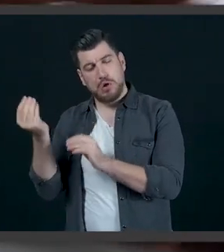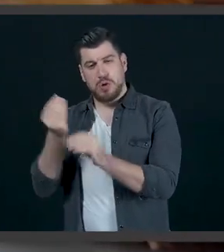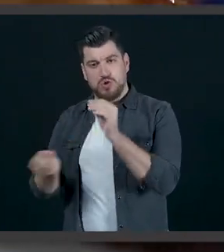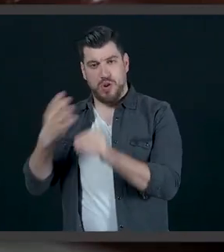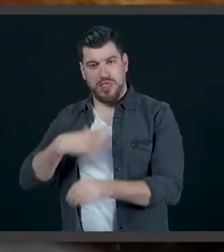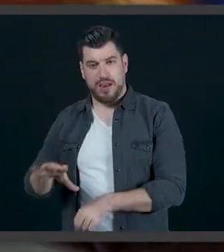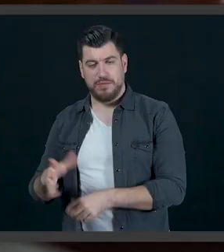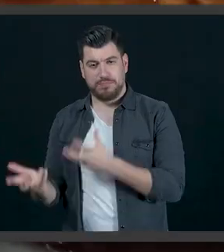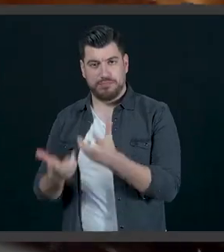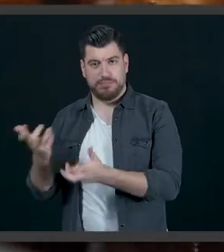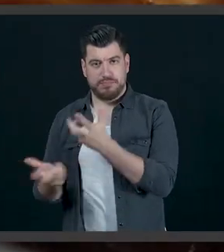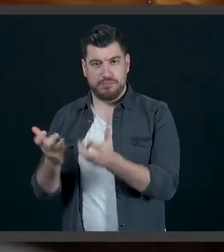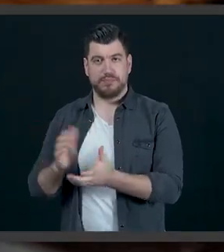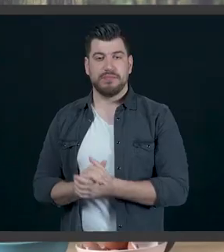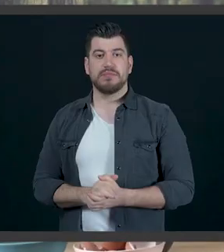θέλει.